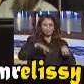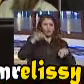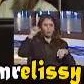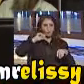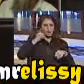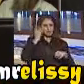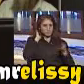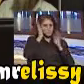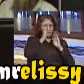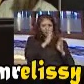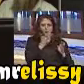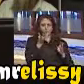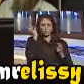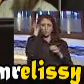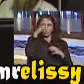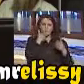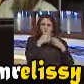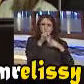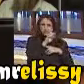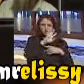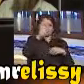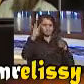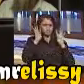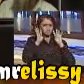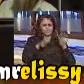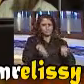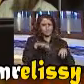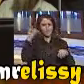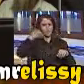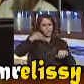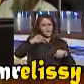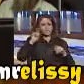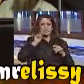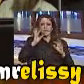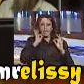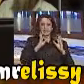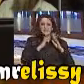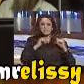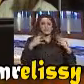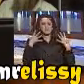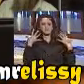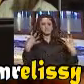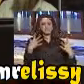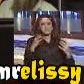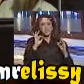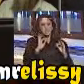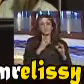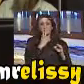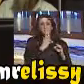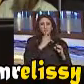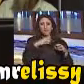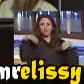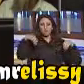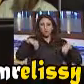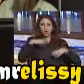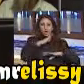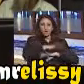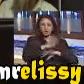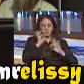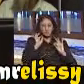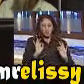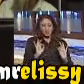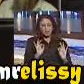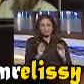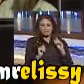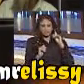وحتى نرسل رسالة أيضا لأن الحل، إحنا طبعا إحنا ما بنقولش إن كل الحلول أمنية، إحنا